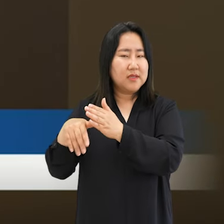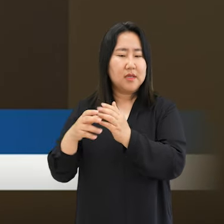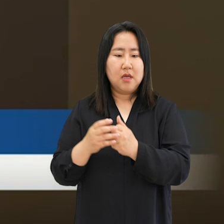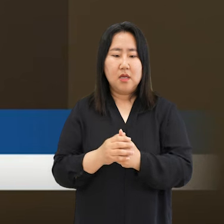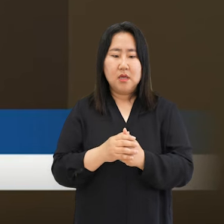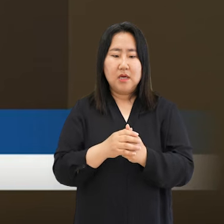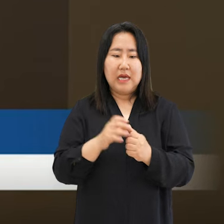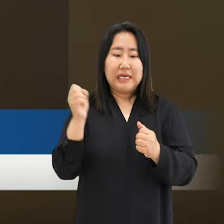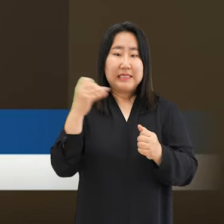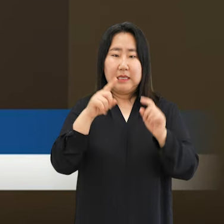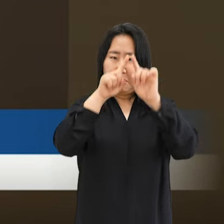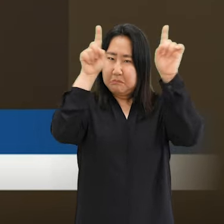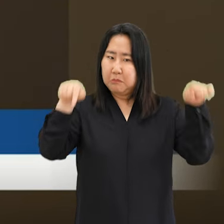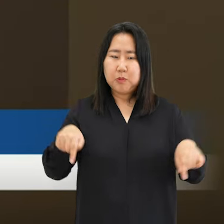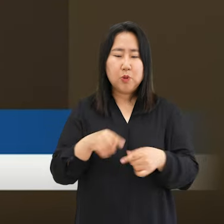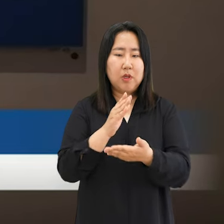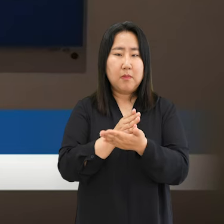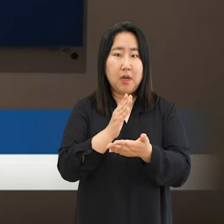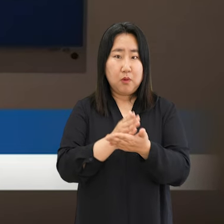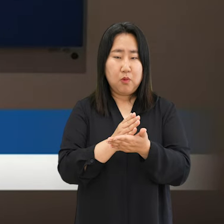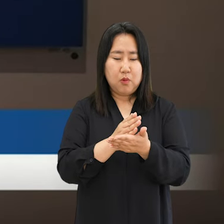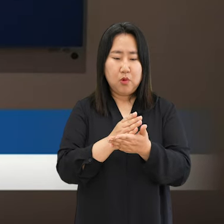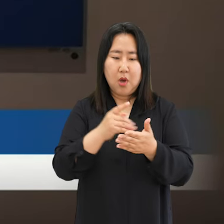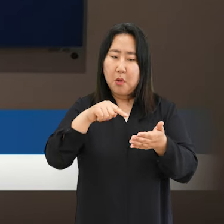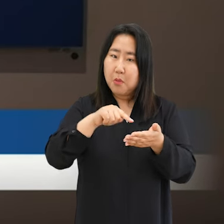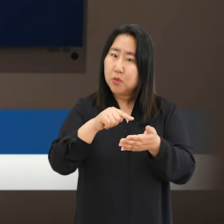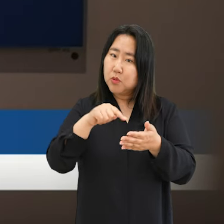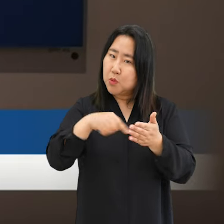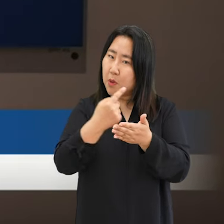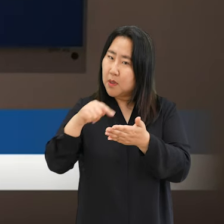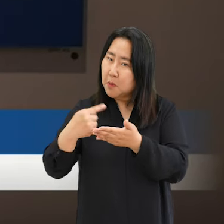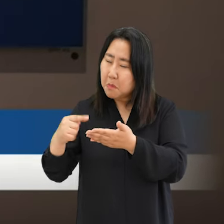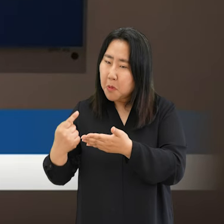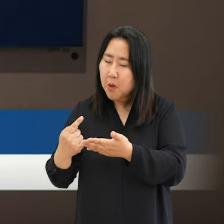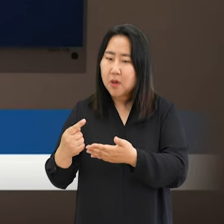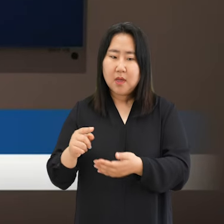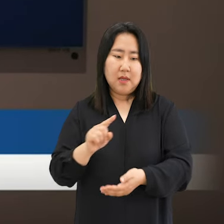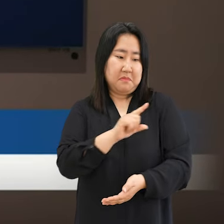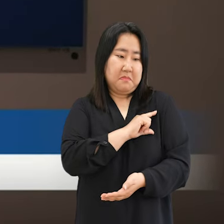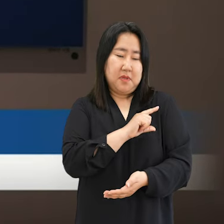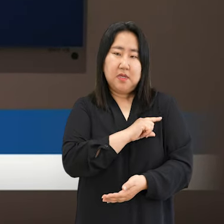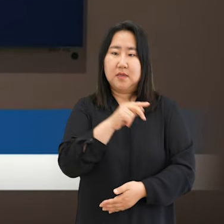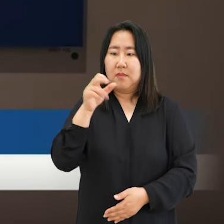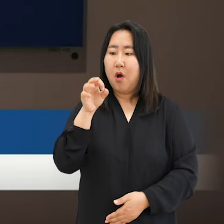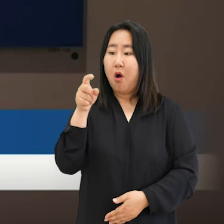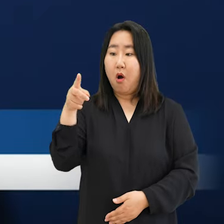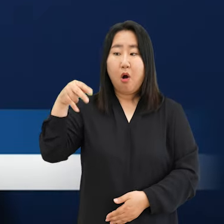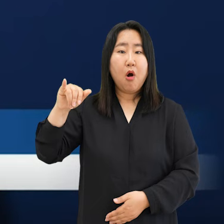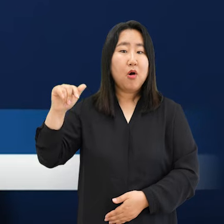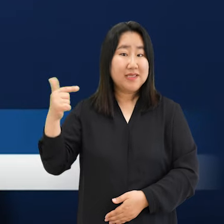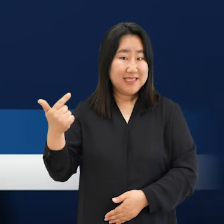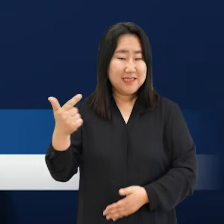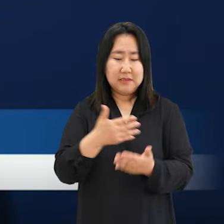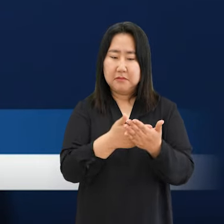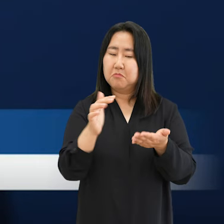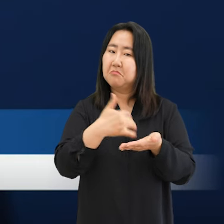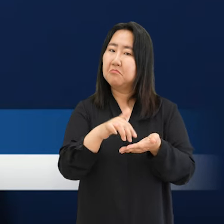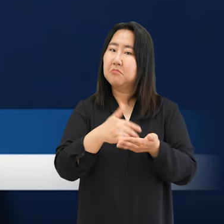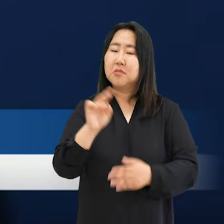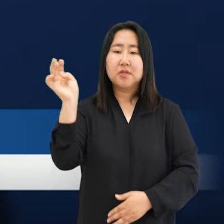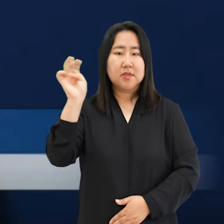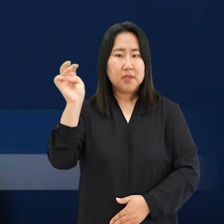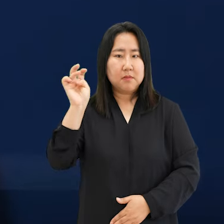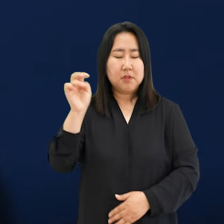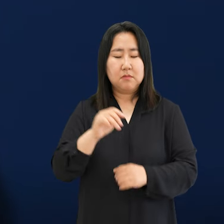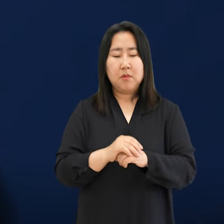관념을 탈피한 종이 조형 분야로 서귀포 출신의 작가 어신의 작품 30여 점을 선보이고